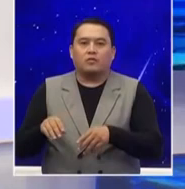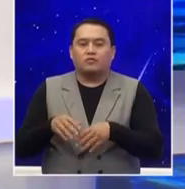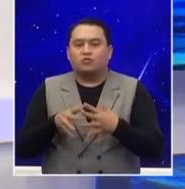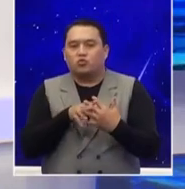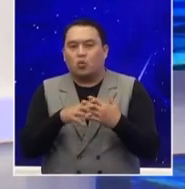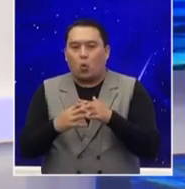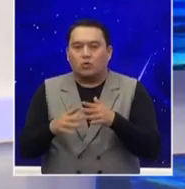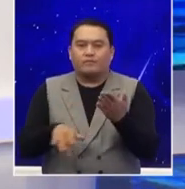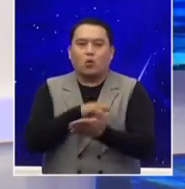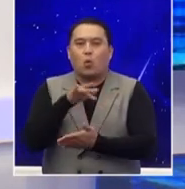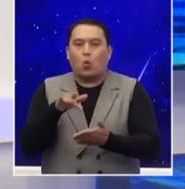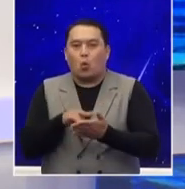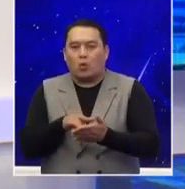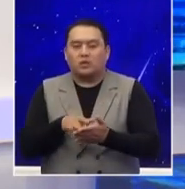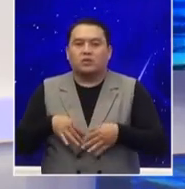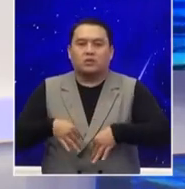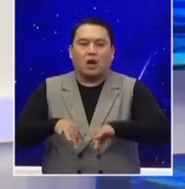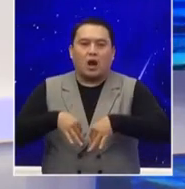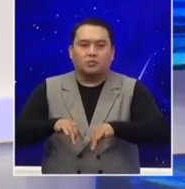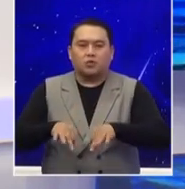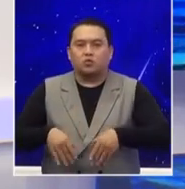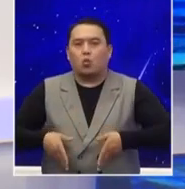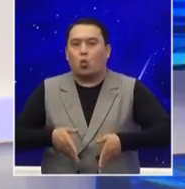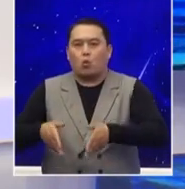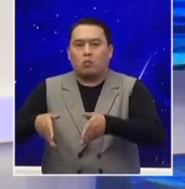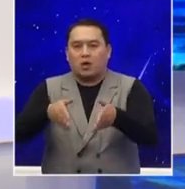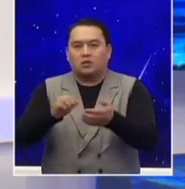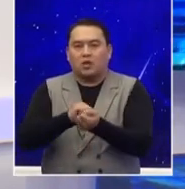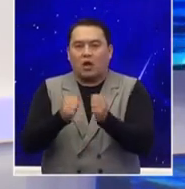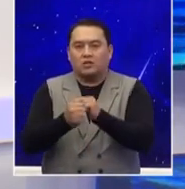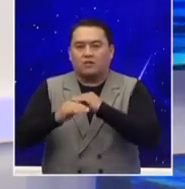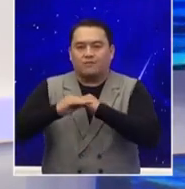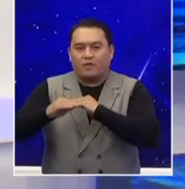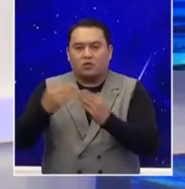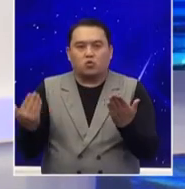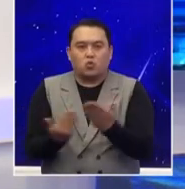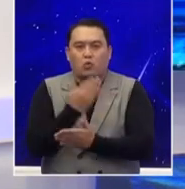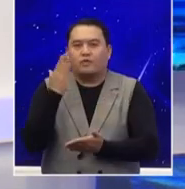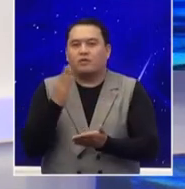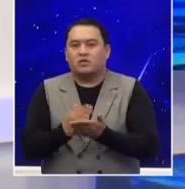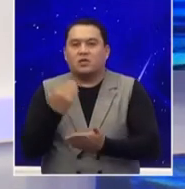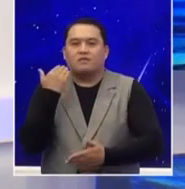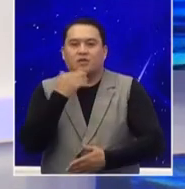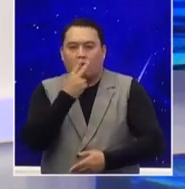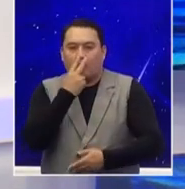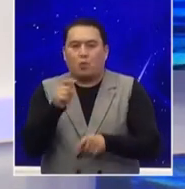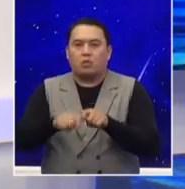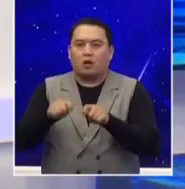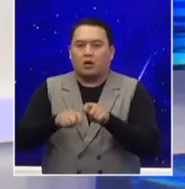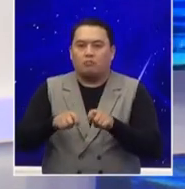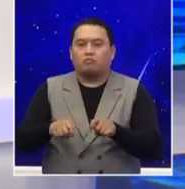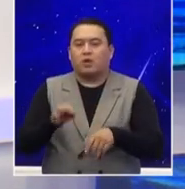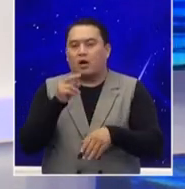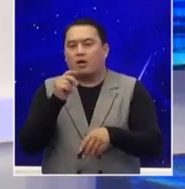поселковых и городских транспортных артерий в области ушей застеленный новым асфальтом оценить эффективность коз программы и